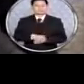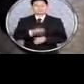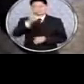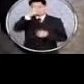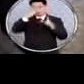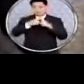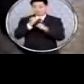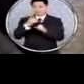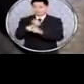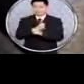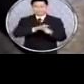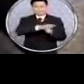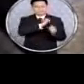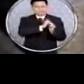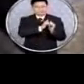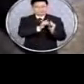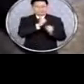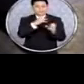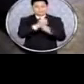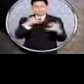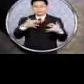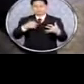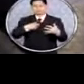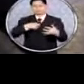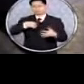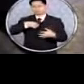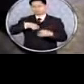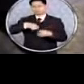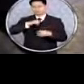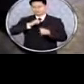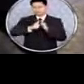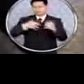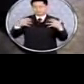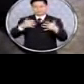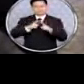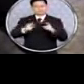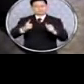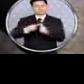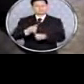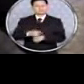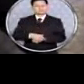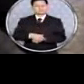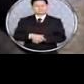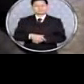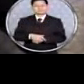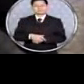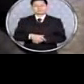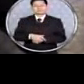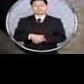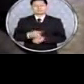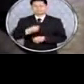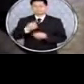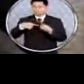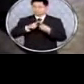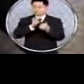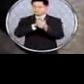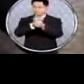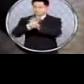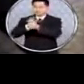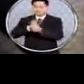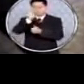业跟台湾的整体的失业问题，其实是台湾社会最大的挑战的所在。所以我们必须要替他们